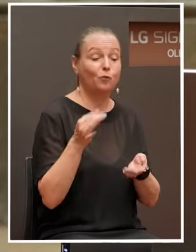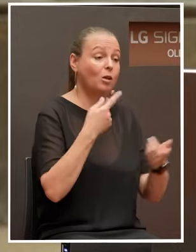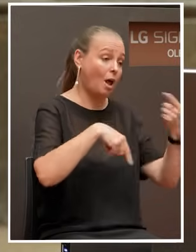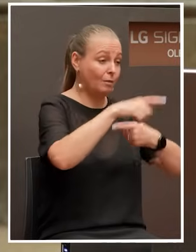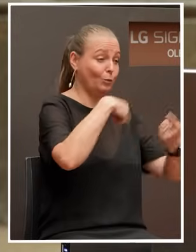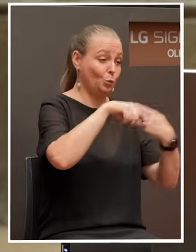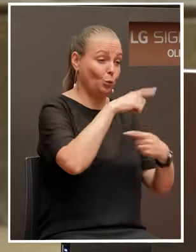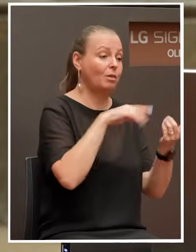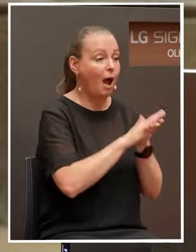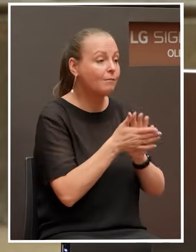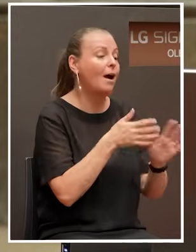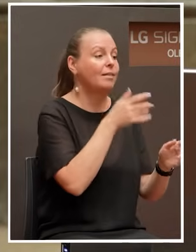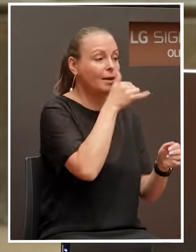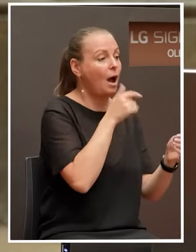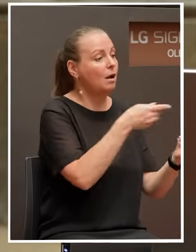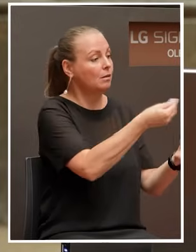он сообщает